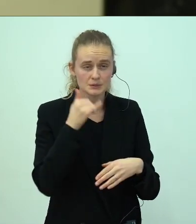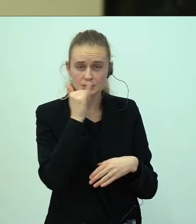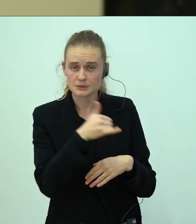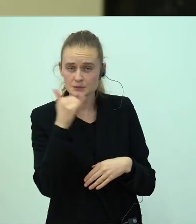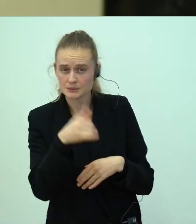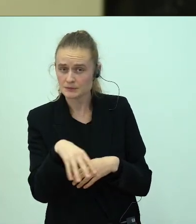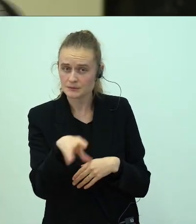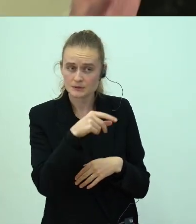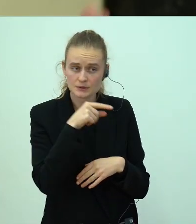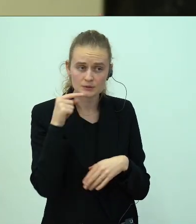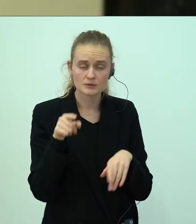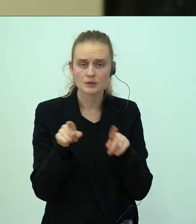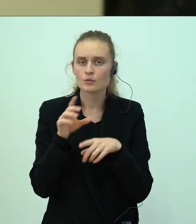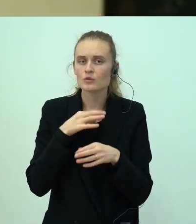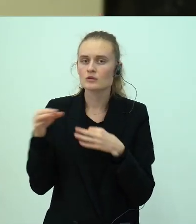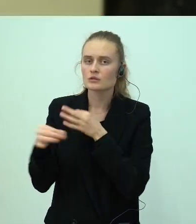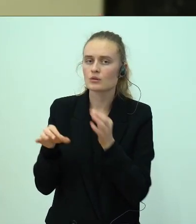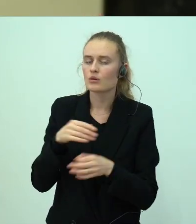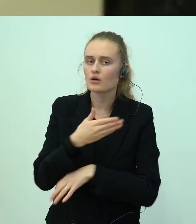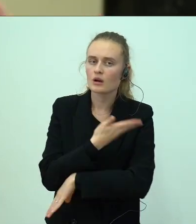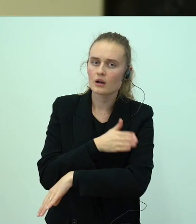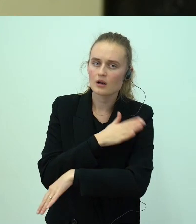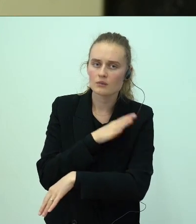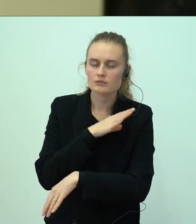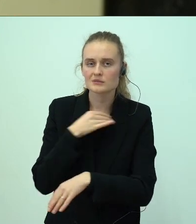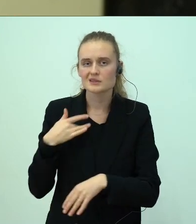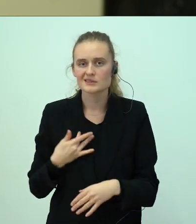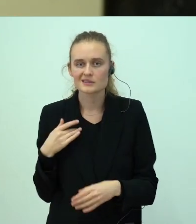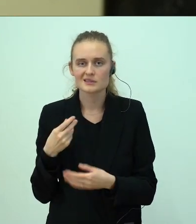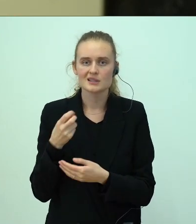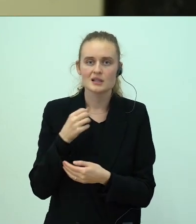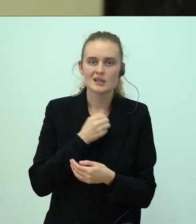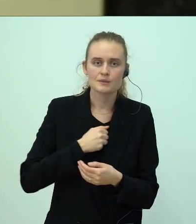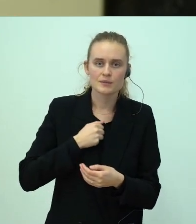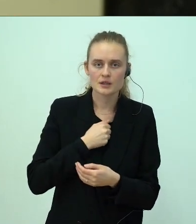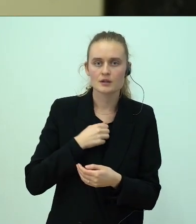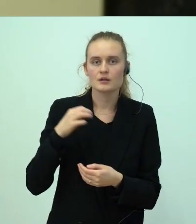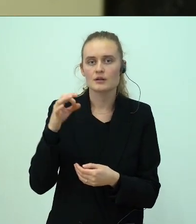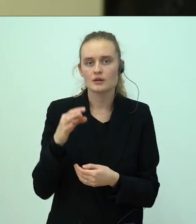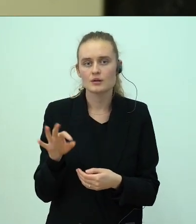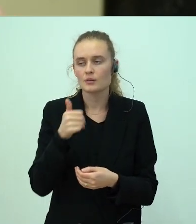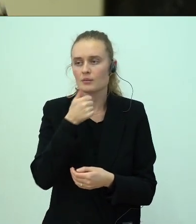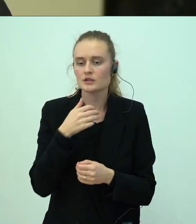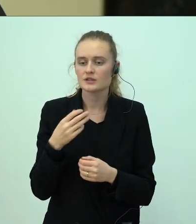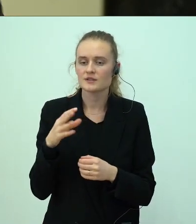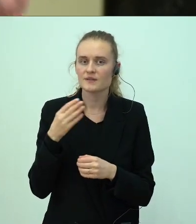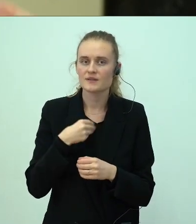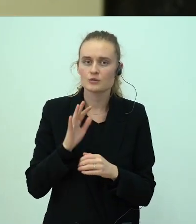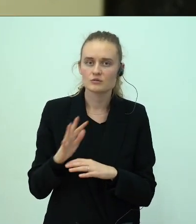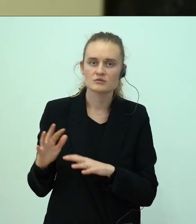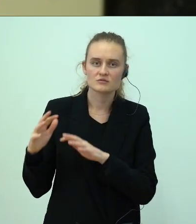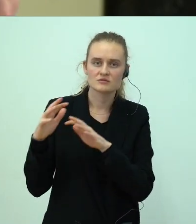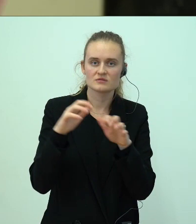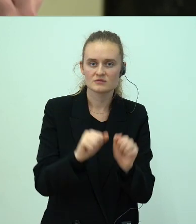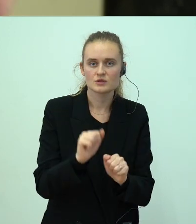apie Lenkus, kuomet mes irgi baiminamės, kad jie užims Vilnių ir taip toliau. Tai